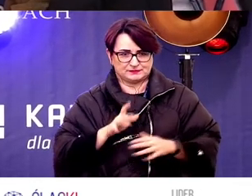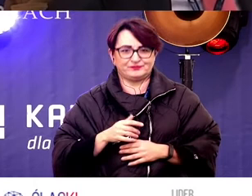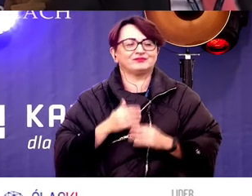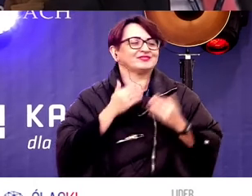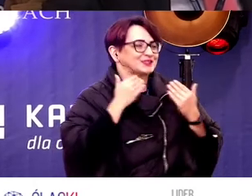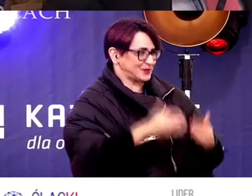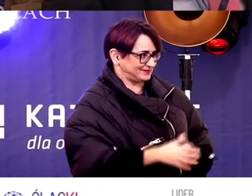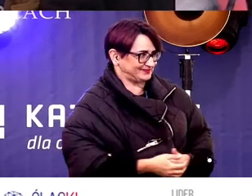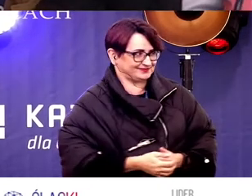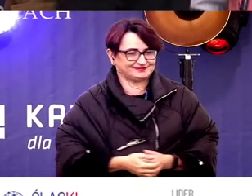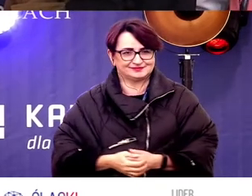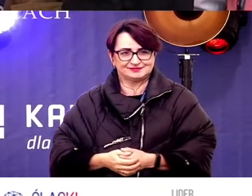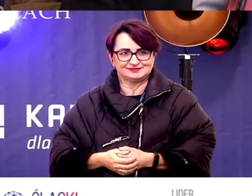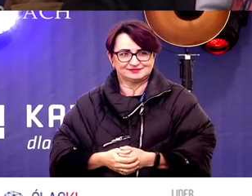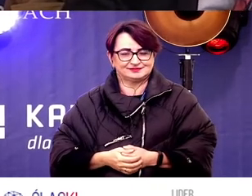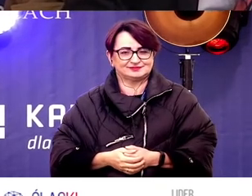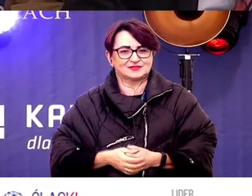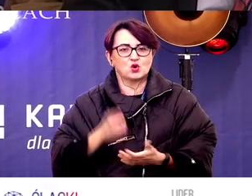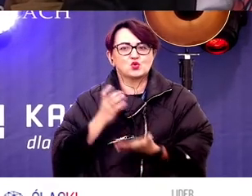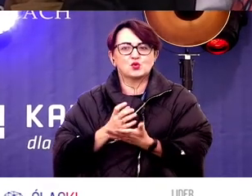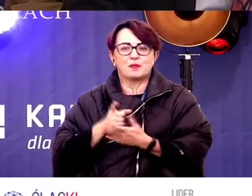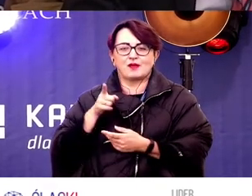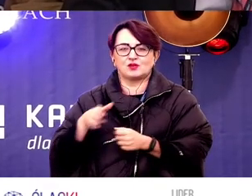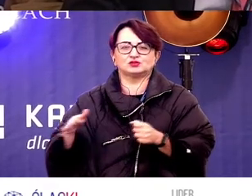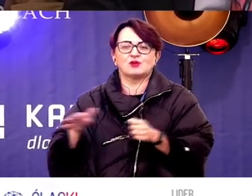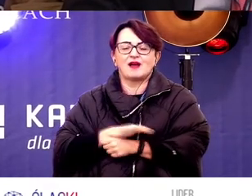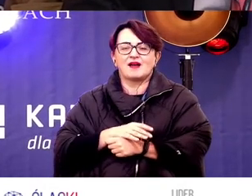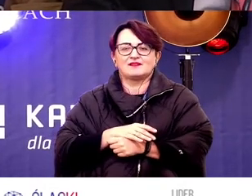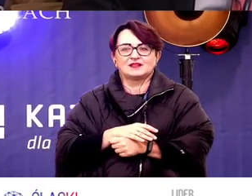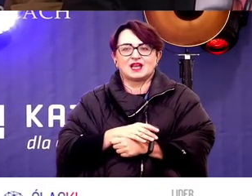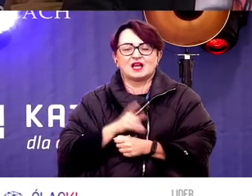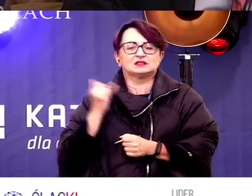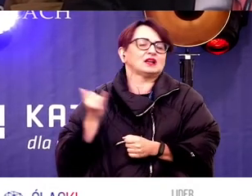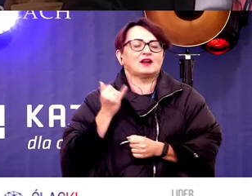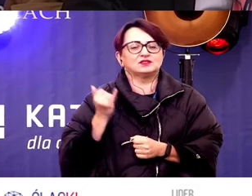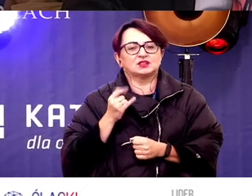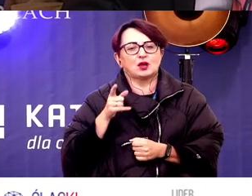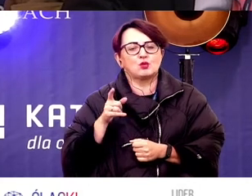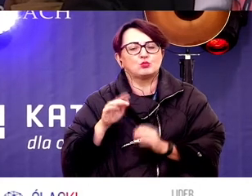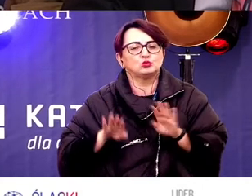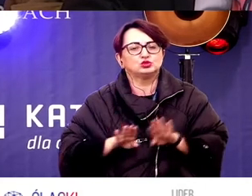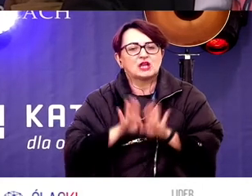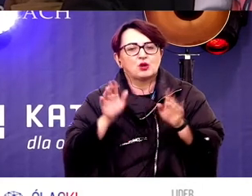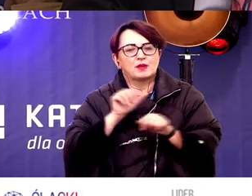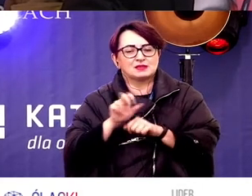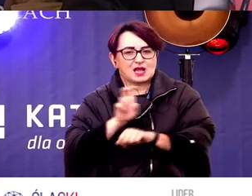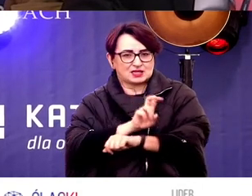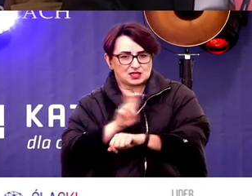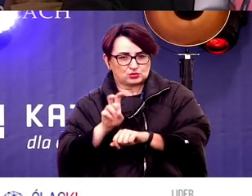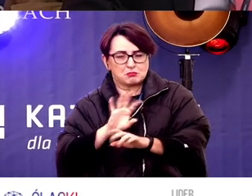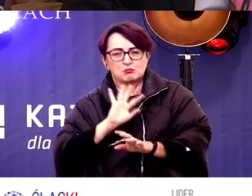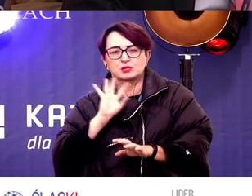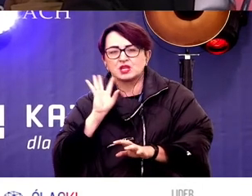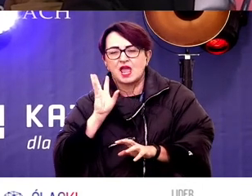bardzo. Kuba słynie z tego, że jest Muzeum Architektury, bo ma